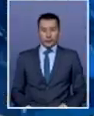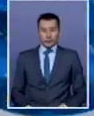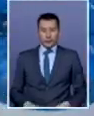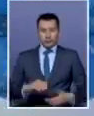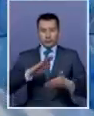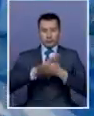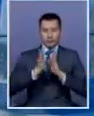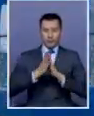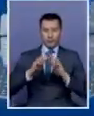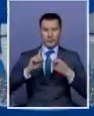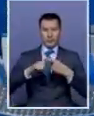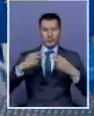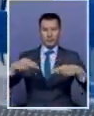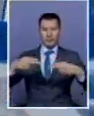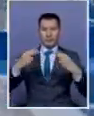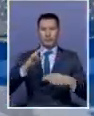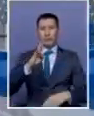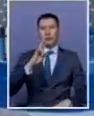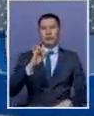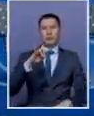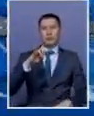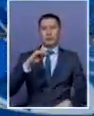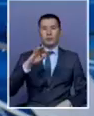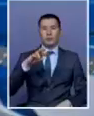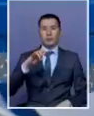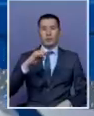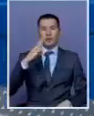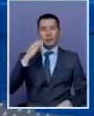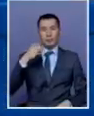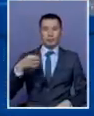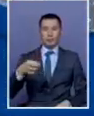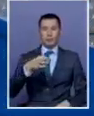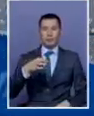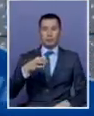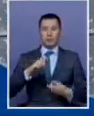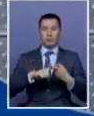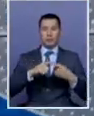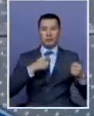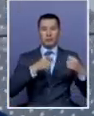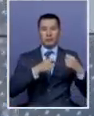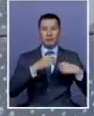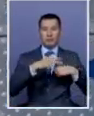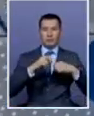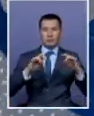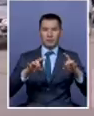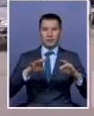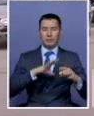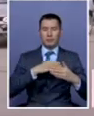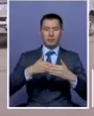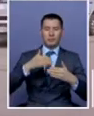Ситуация на таможенном посту Нурлужолы в Алматинской области стабилизировалась. Об этом сообщили в региональном департаменте полиции. Ранее